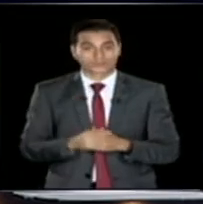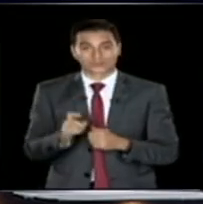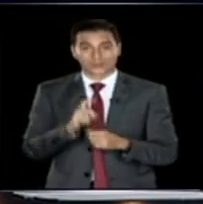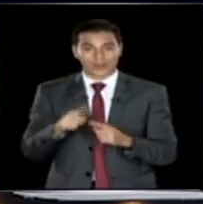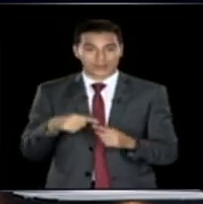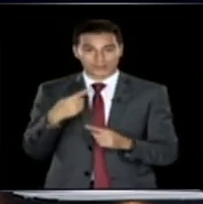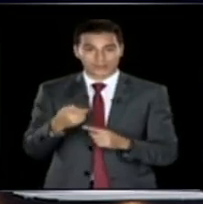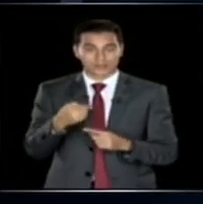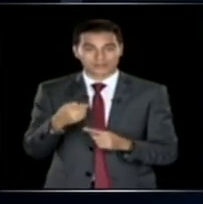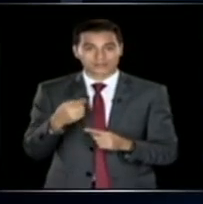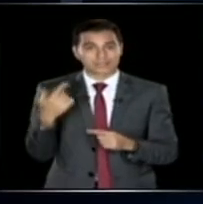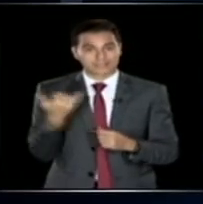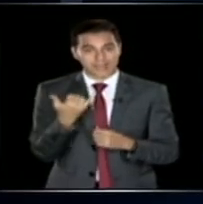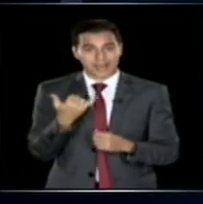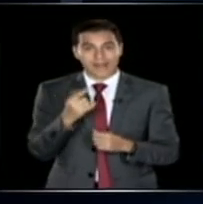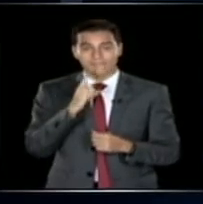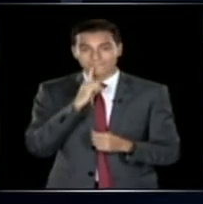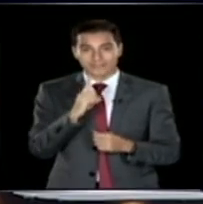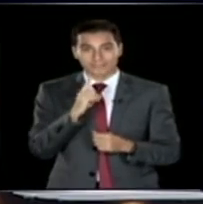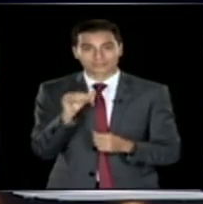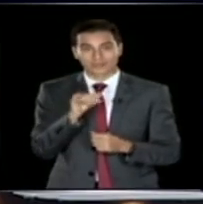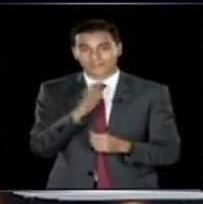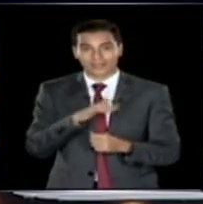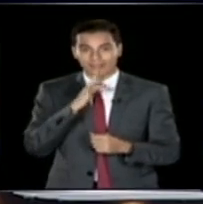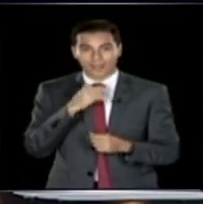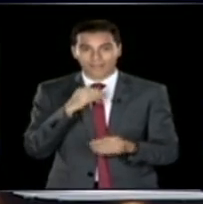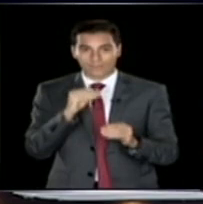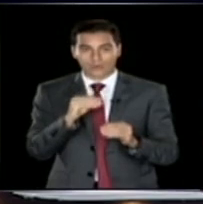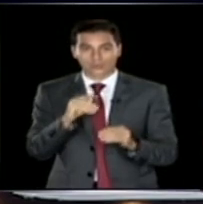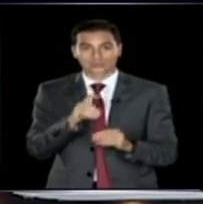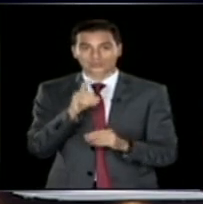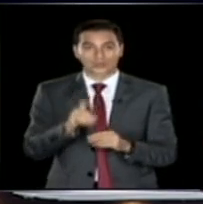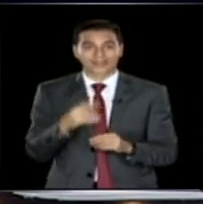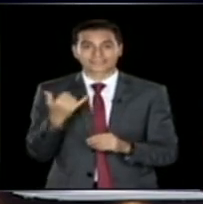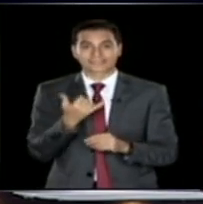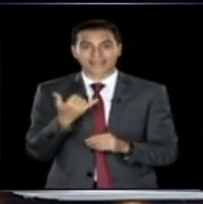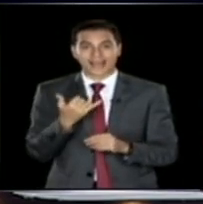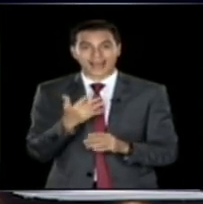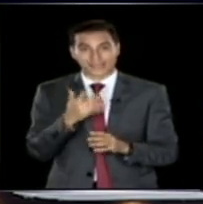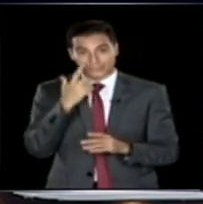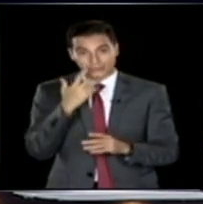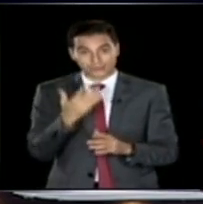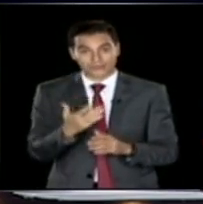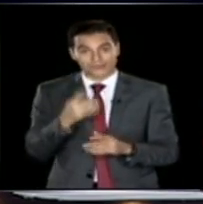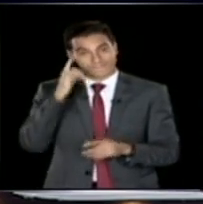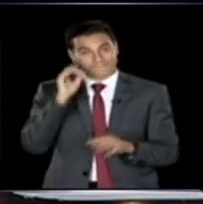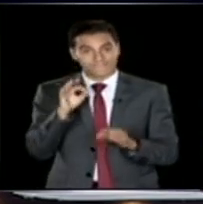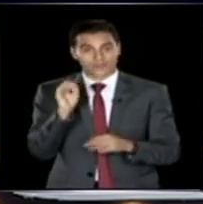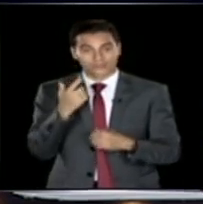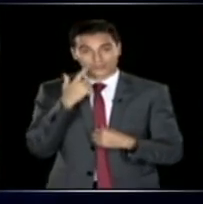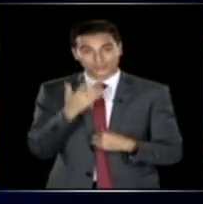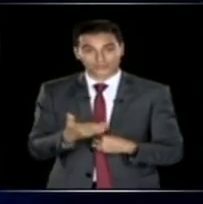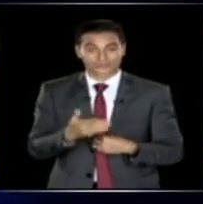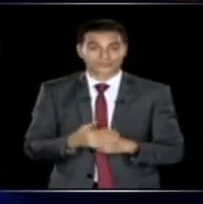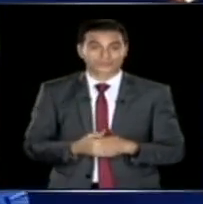السؤال اللي جاي سؤال سهل، ولكن زي ما دايما بقول السهل الممتنع. سرعة البديهة. والسؤال